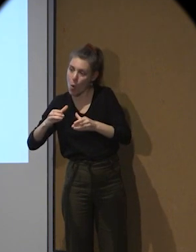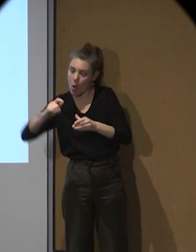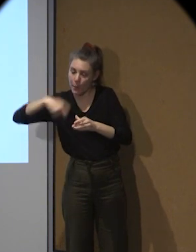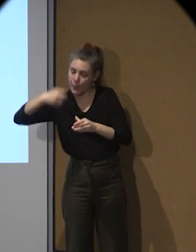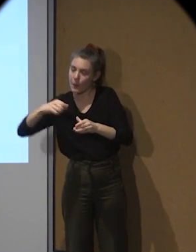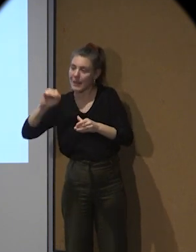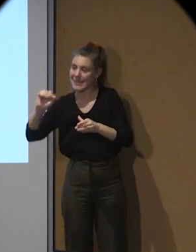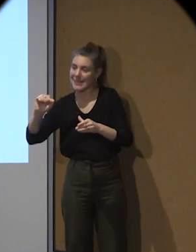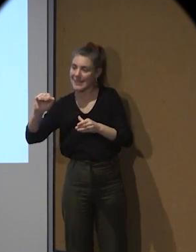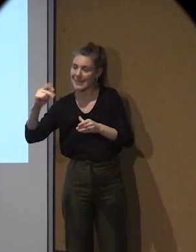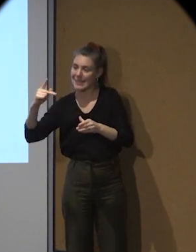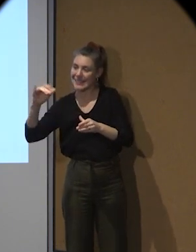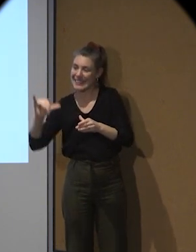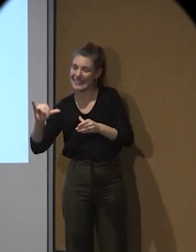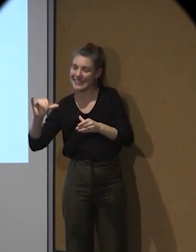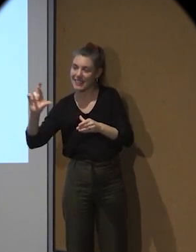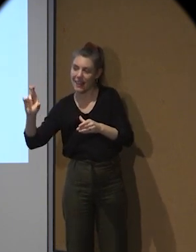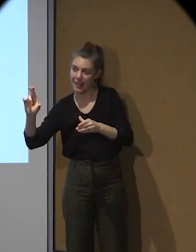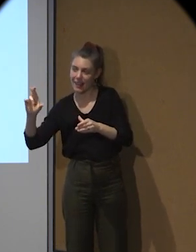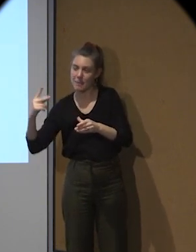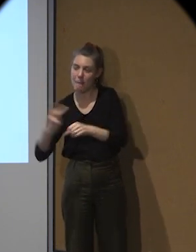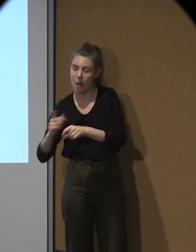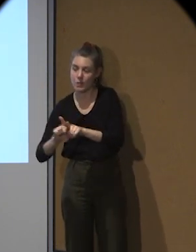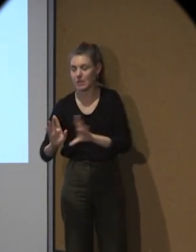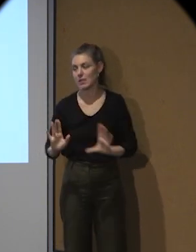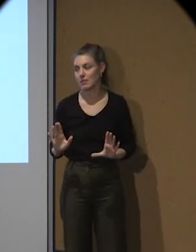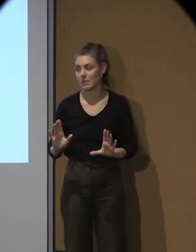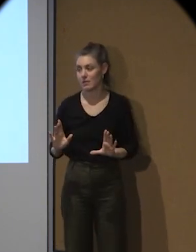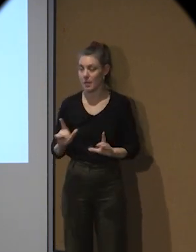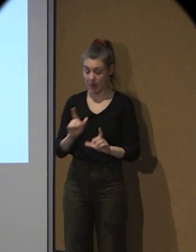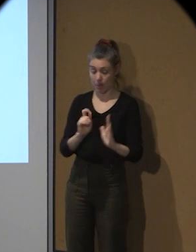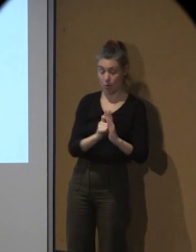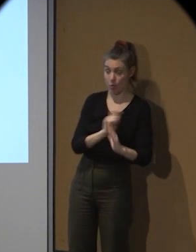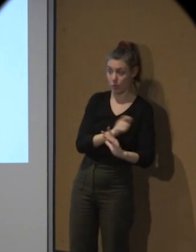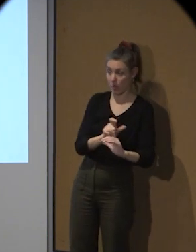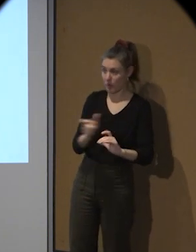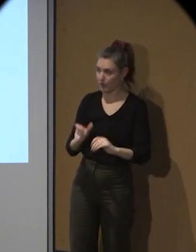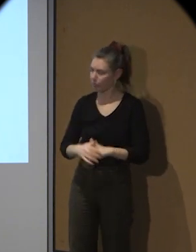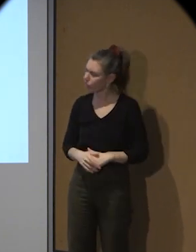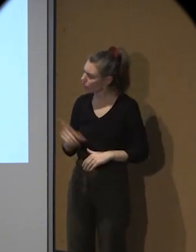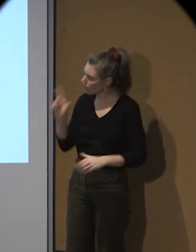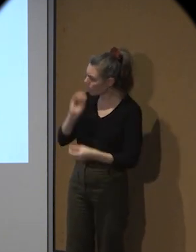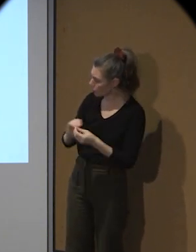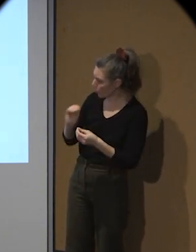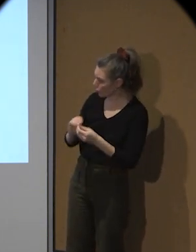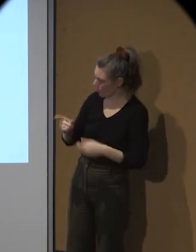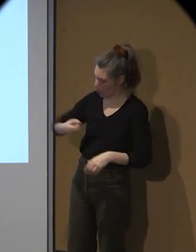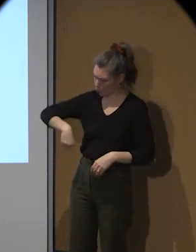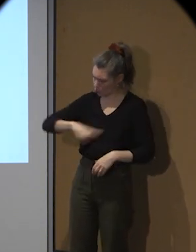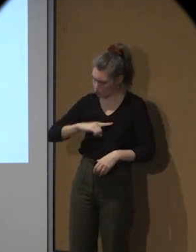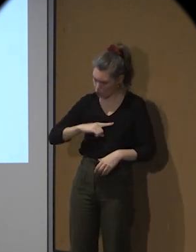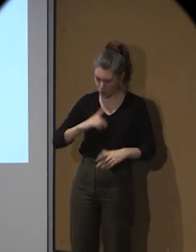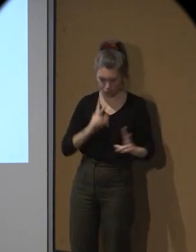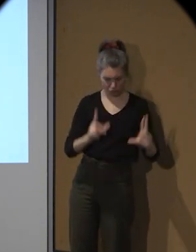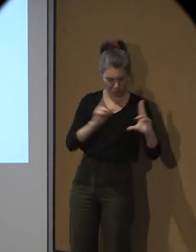en récup immédiate, oui, c'est intéressant. Et le féculent, après, c'est contre-intuitif, parce qu'évidemment, on le sait avant, on